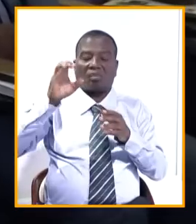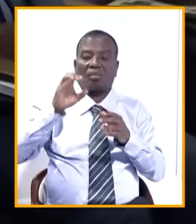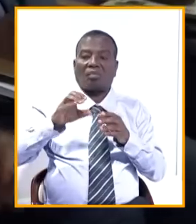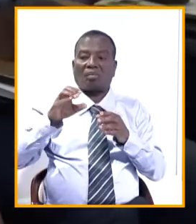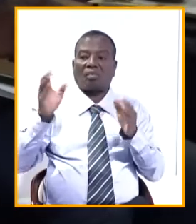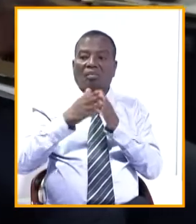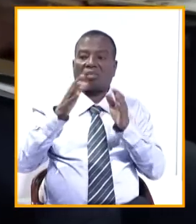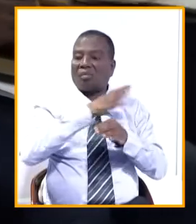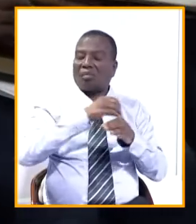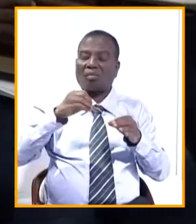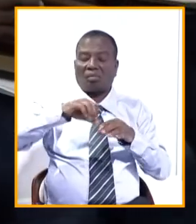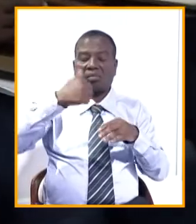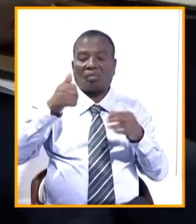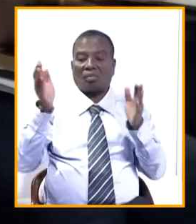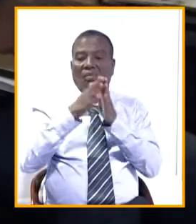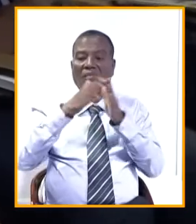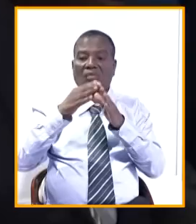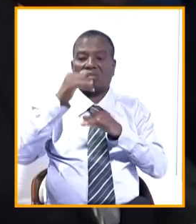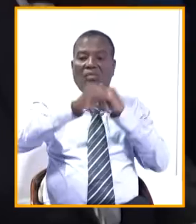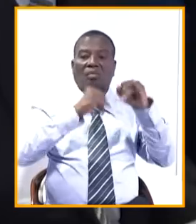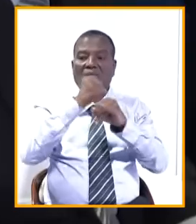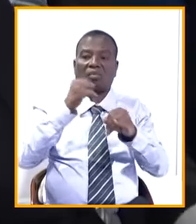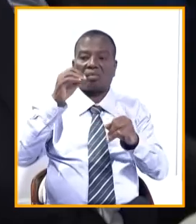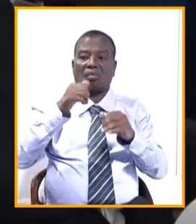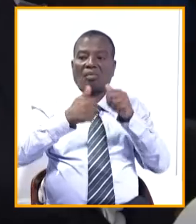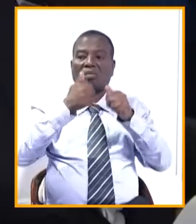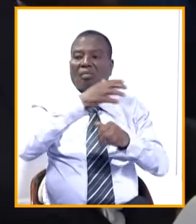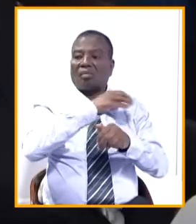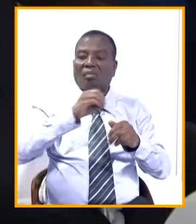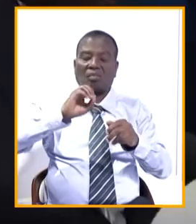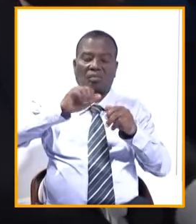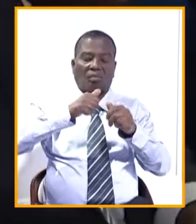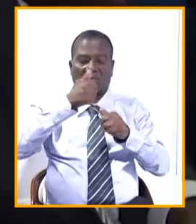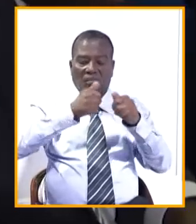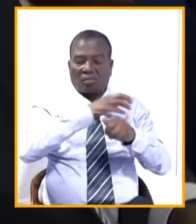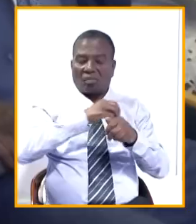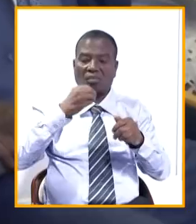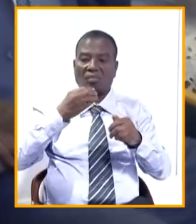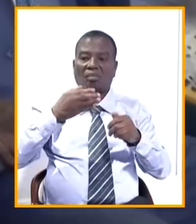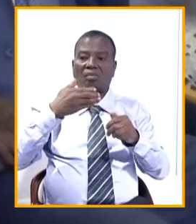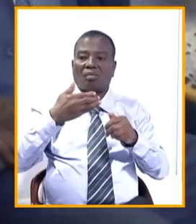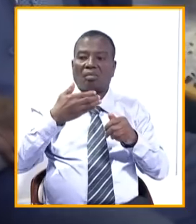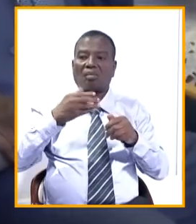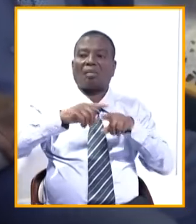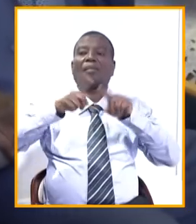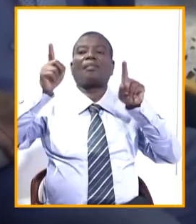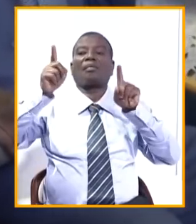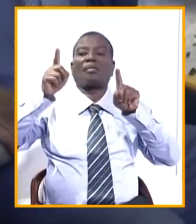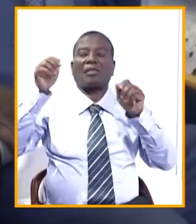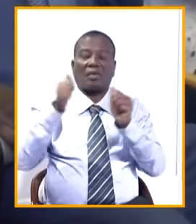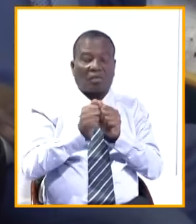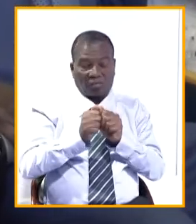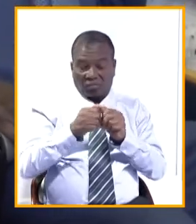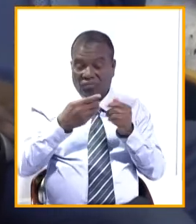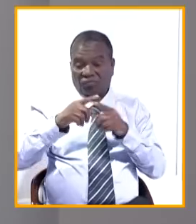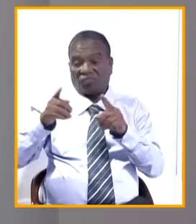colloques, séminaires et autres rencontres internationales auxquelles l'administration publique ivoirienne est conviée, malheureusement avec des